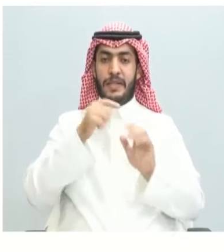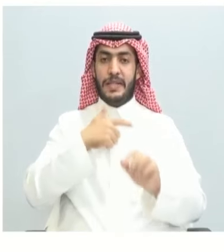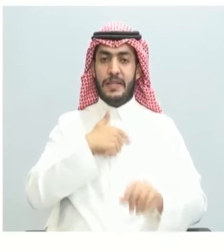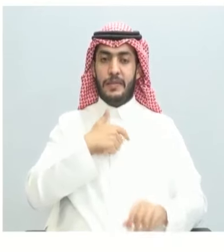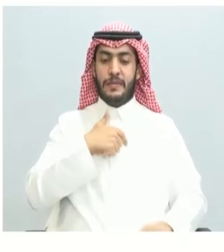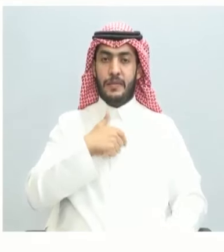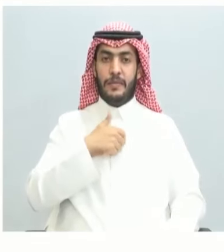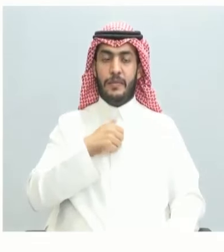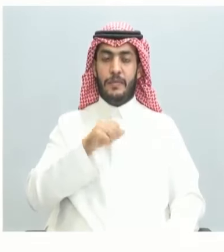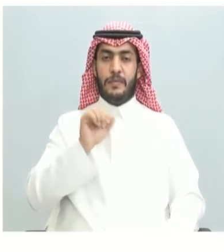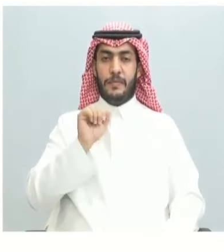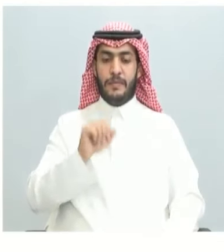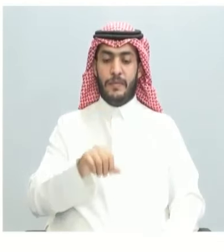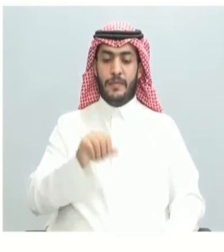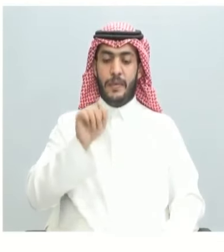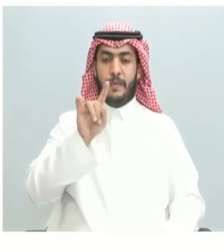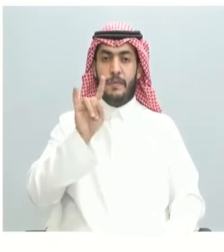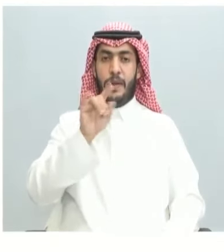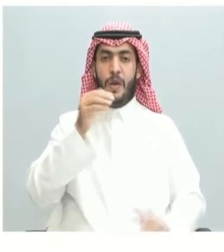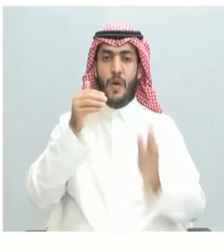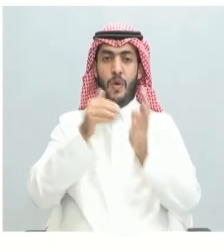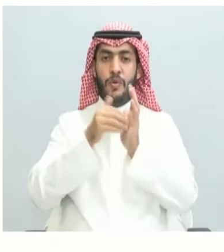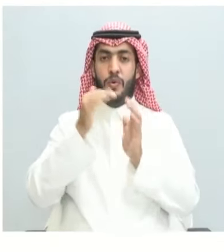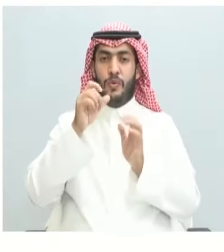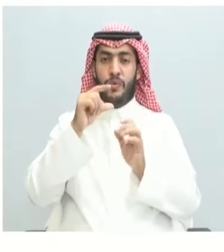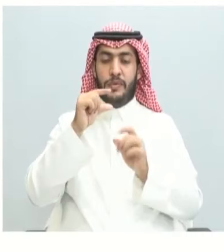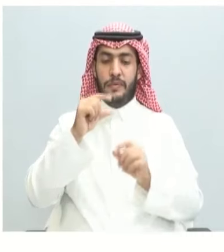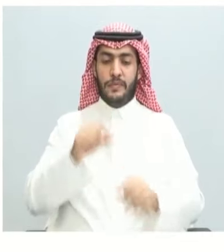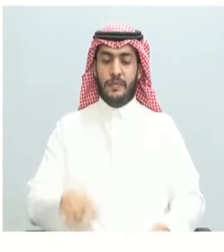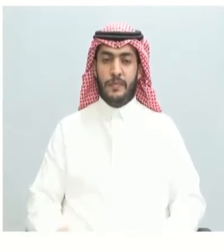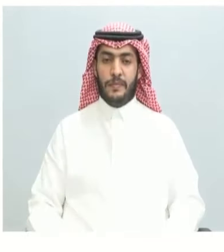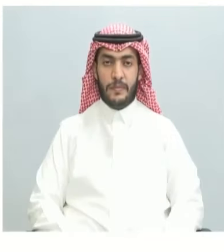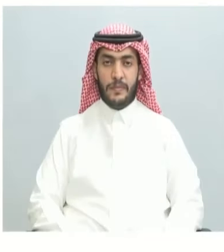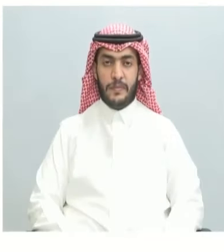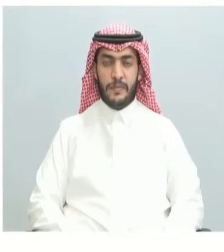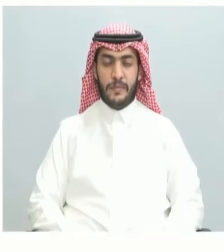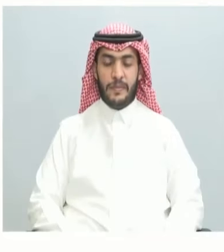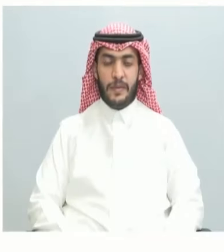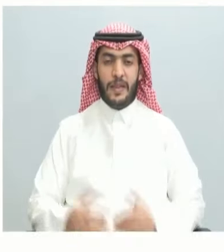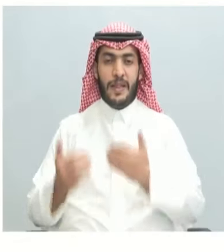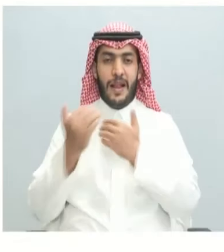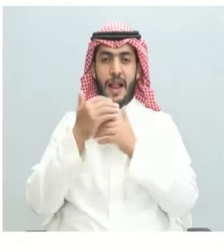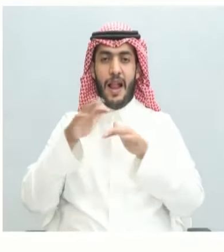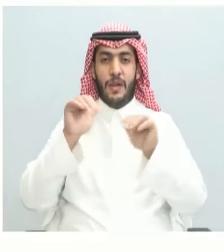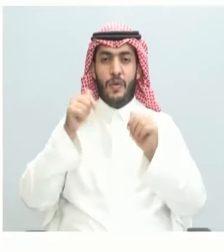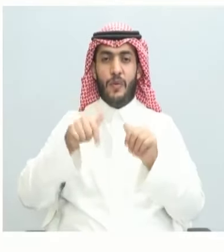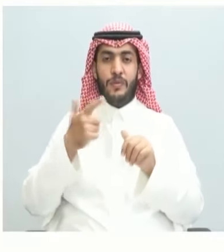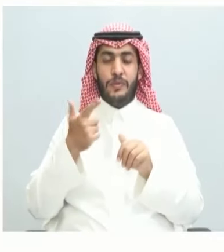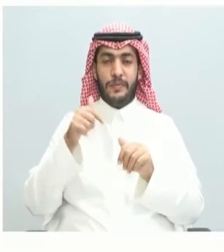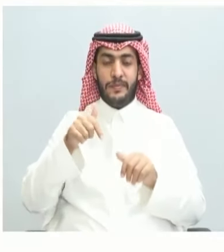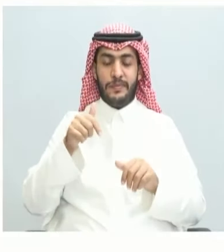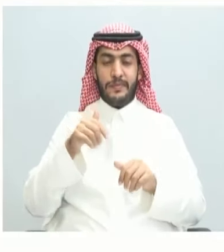الذي احسنتم ليكون بلا حدود اليها طيب ماذا تعلمنا في درسنا